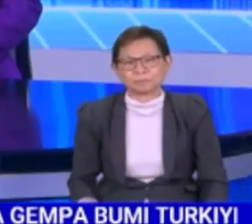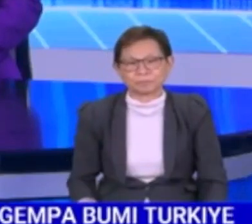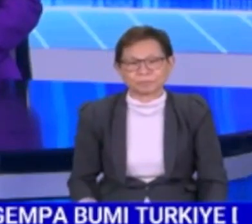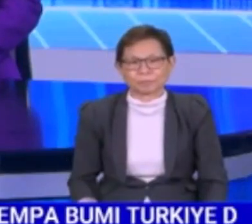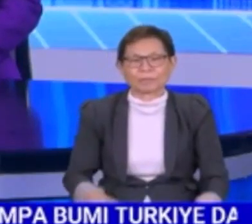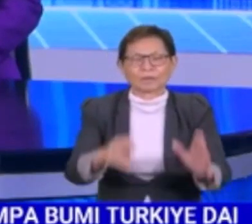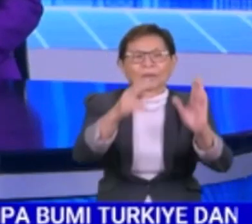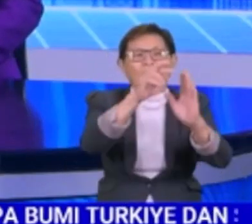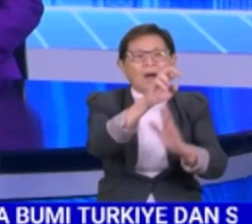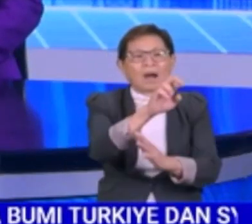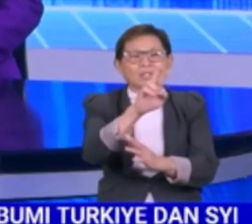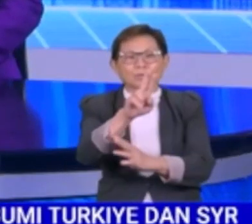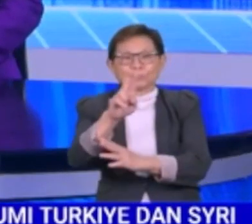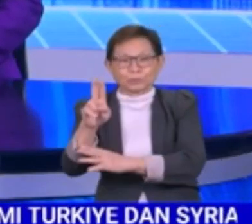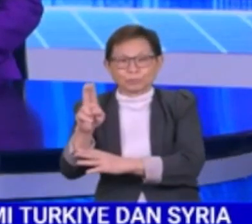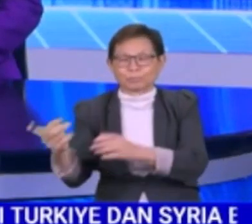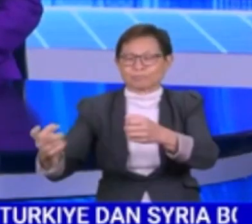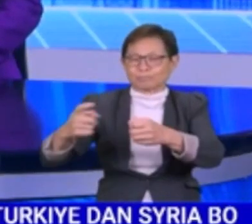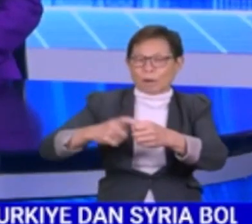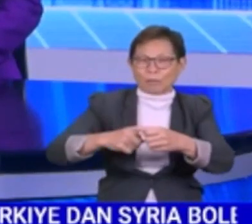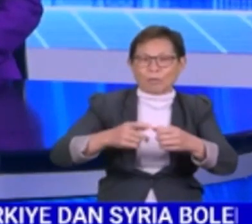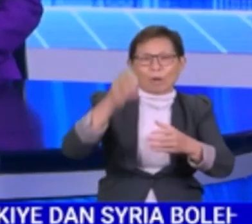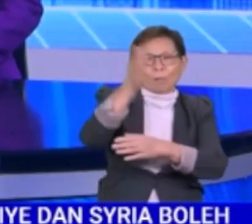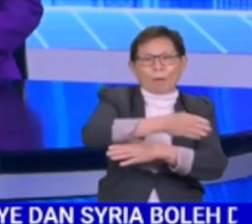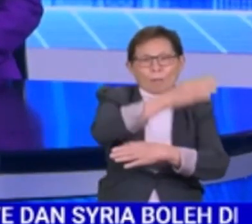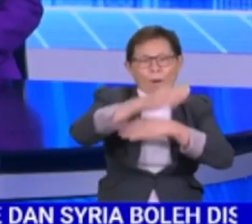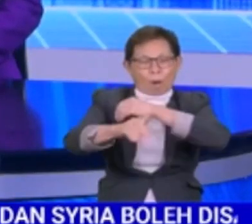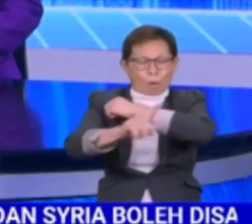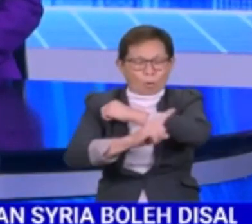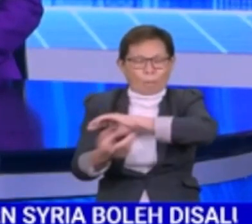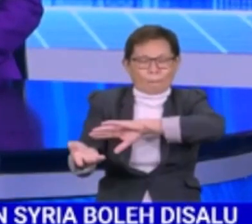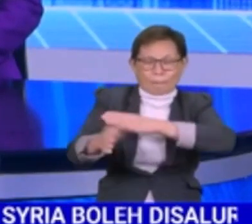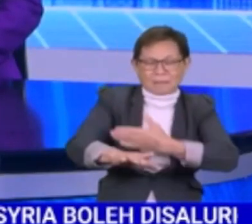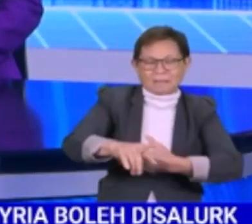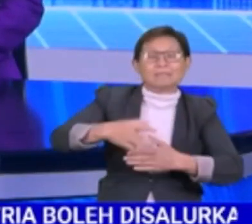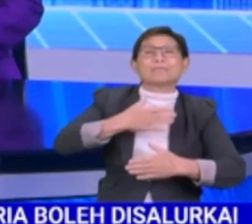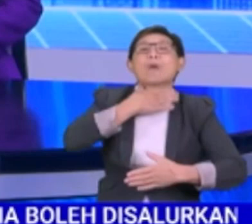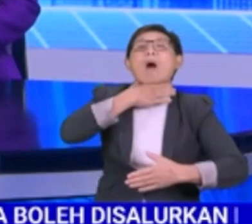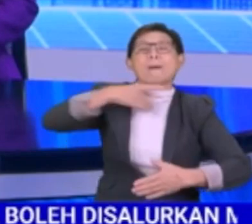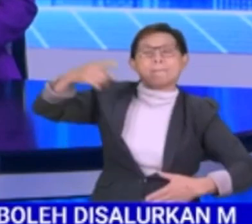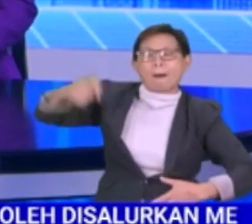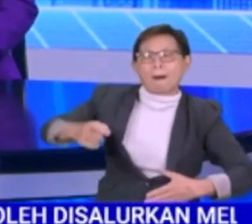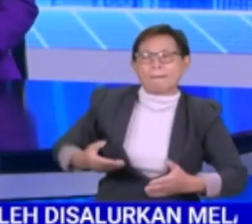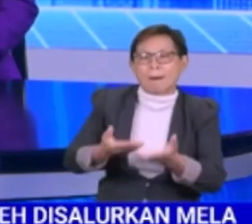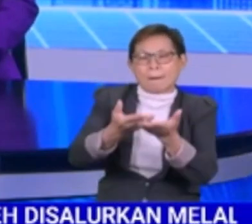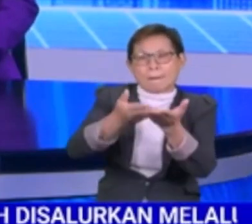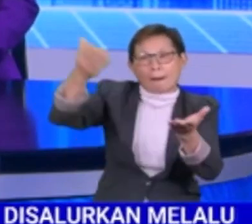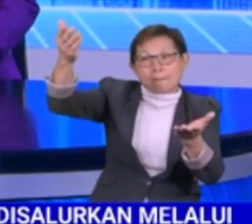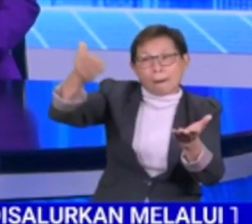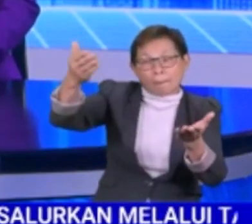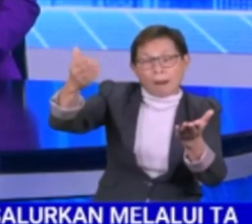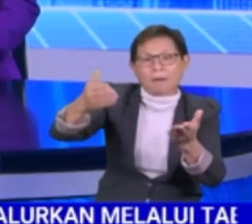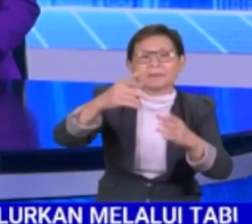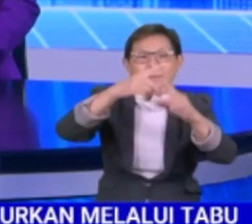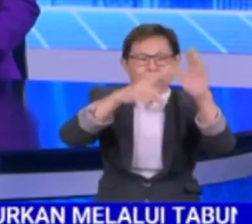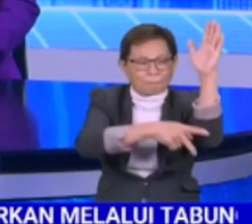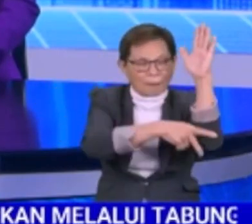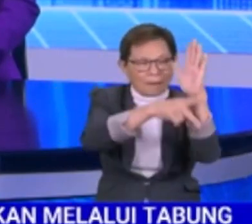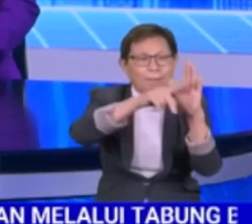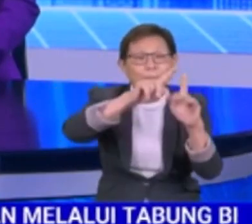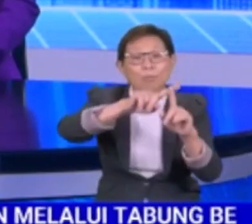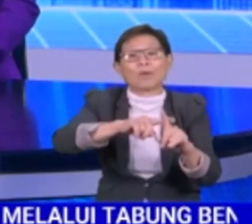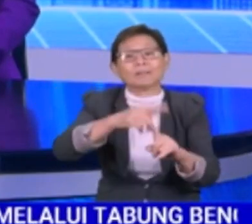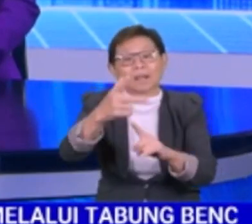ruang undang-undang are you you berkaitan pemasuhan hukuman mati mandatory akan dibentangkan di dewan rakyat bulan depan sebaik